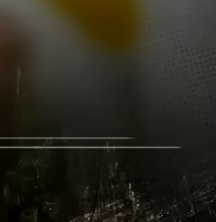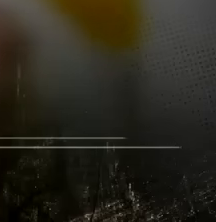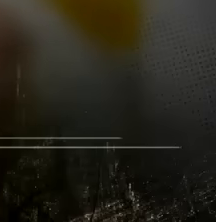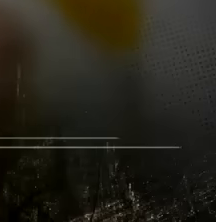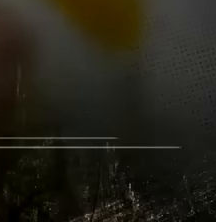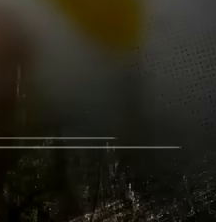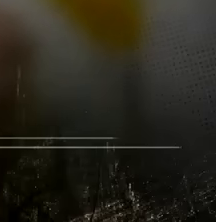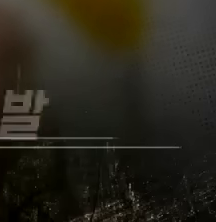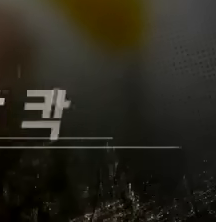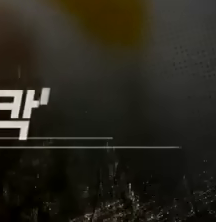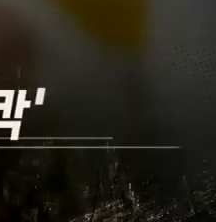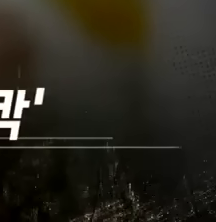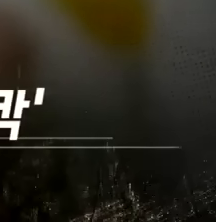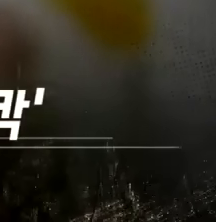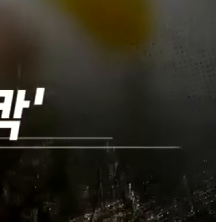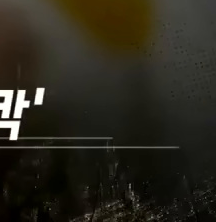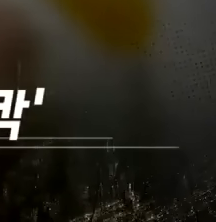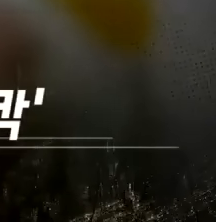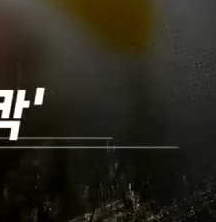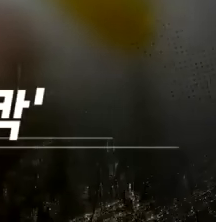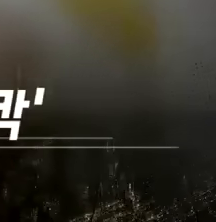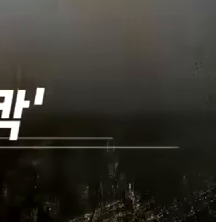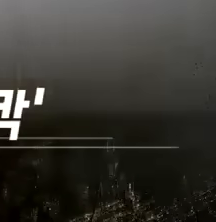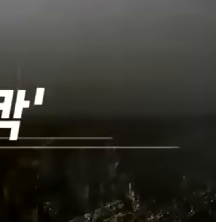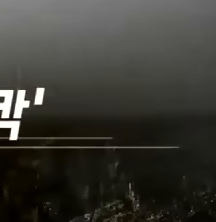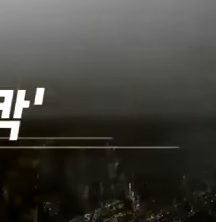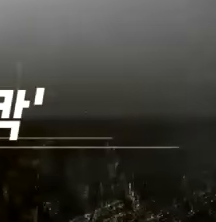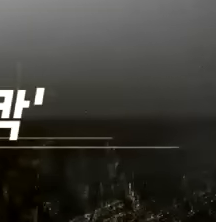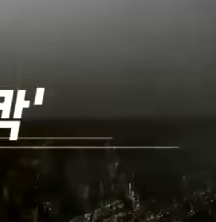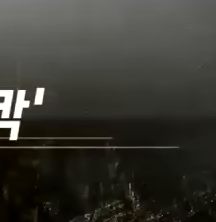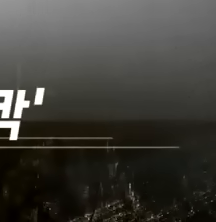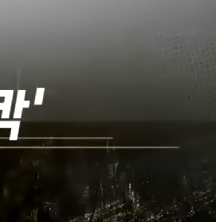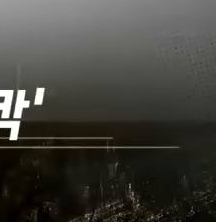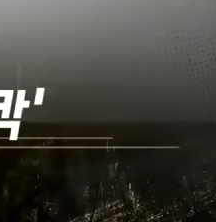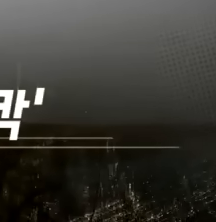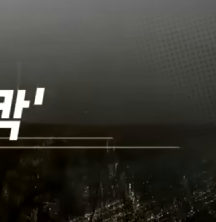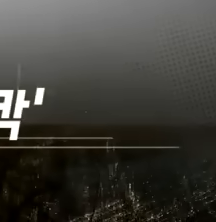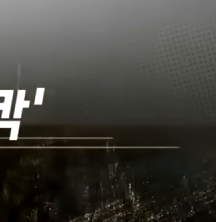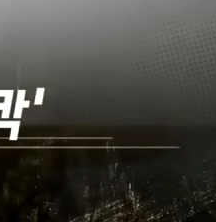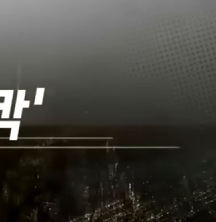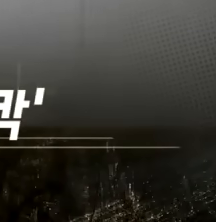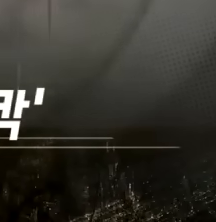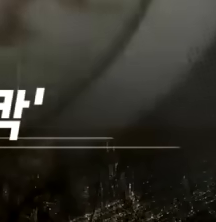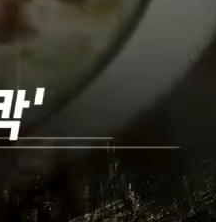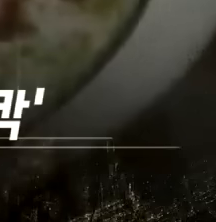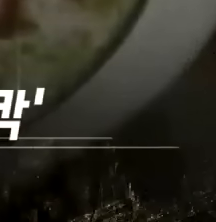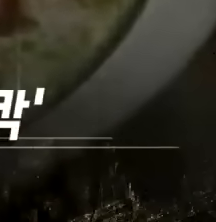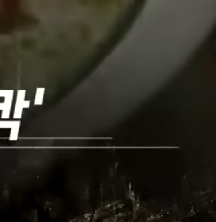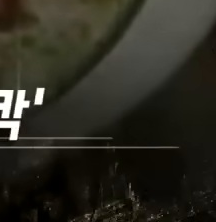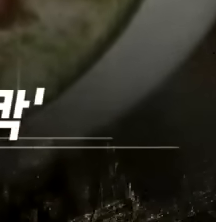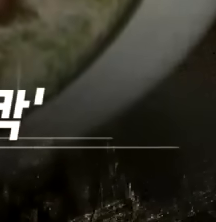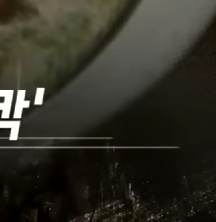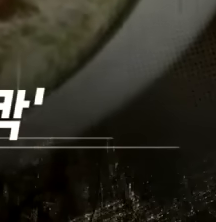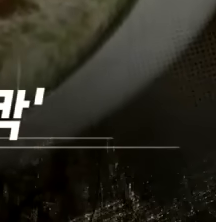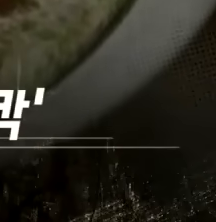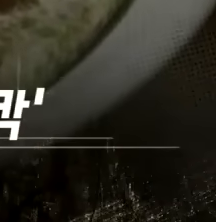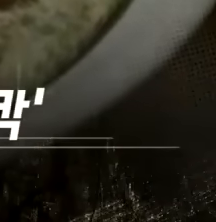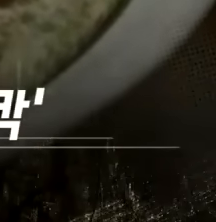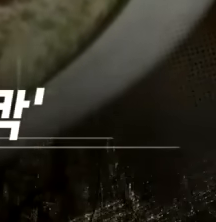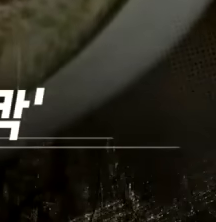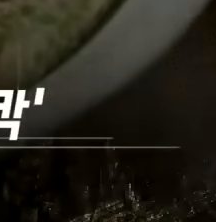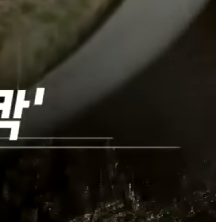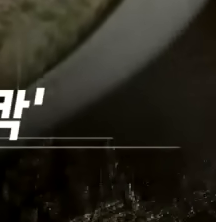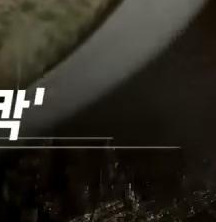이어갑니다 한 커뮤니티에 용산의 한 횟집에서 바가지 요금 논란으로 횟집 사장과 에 언쟁이 벌어졌다는